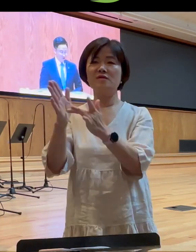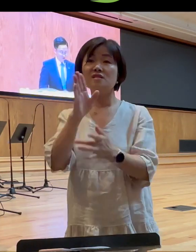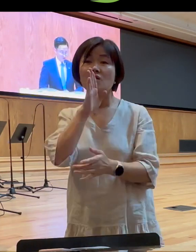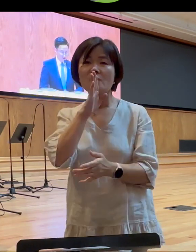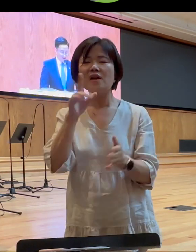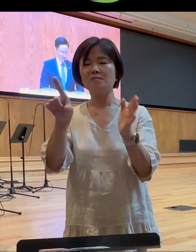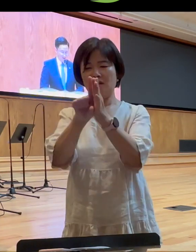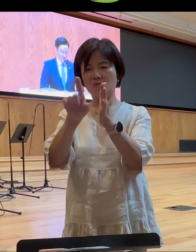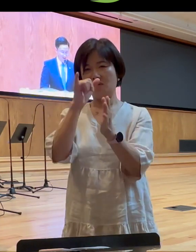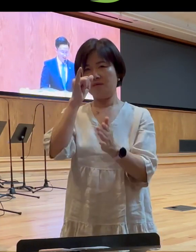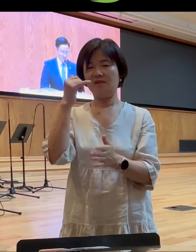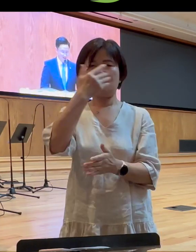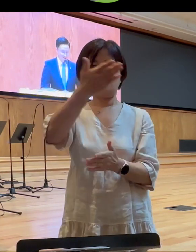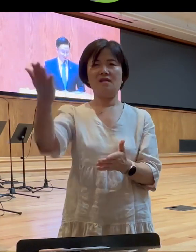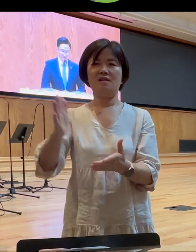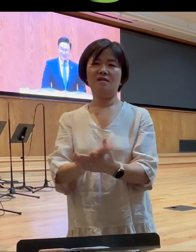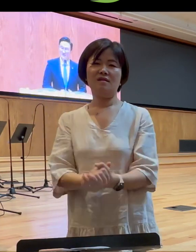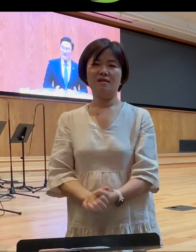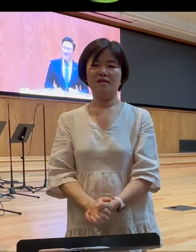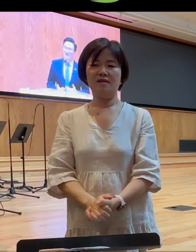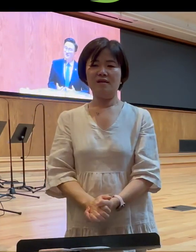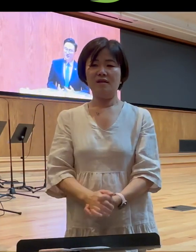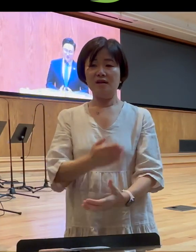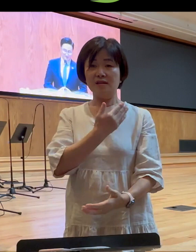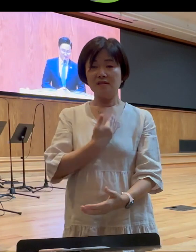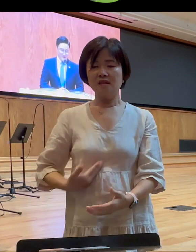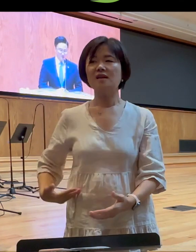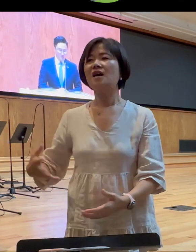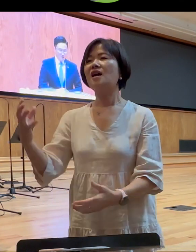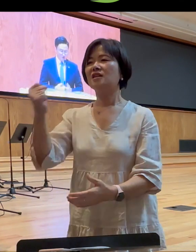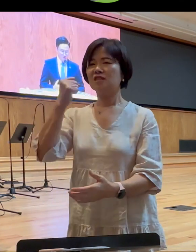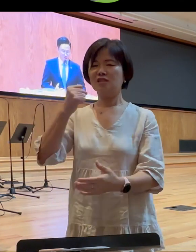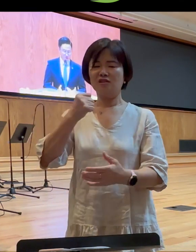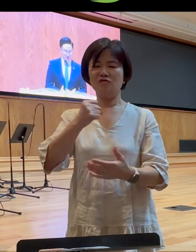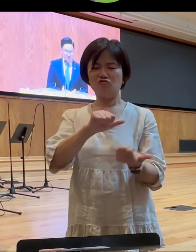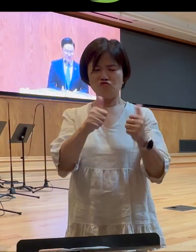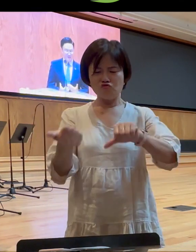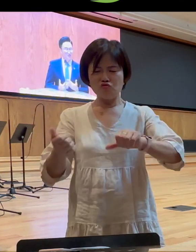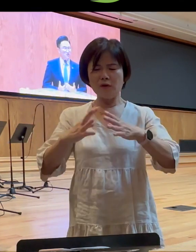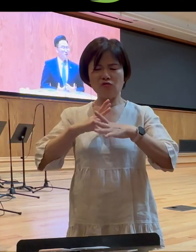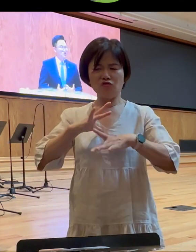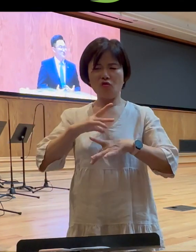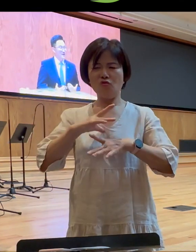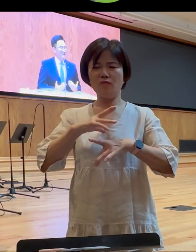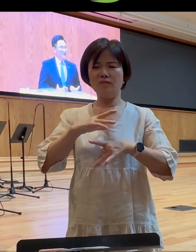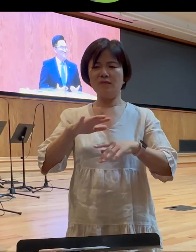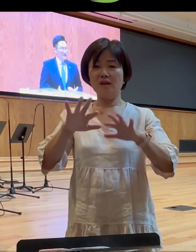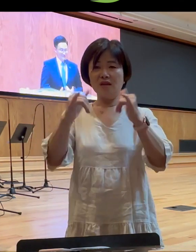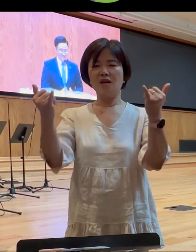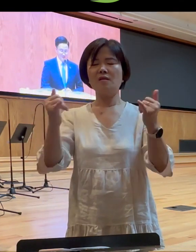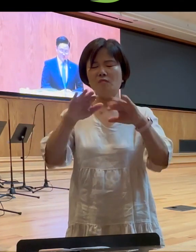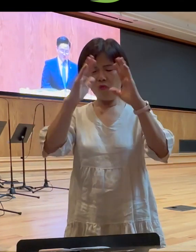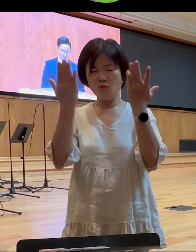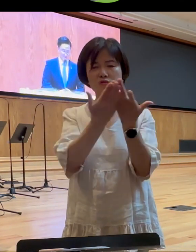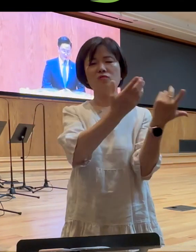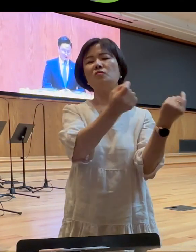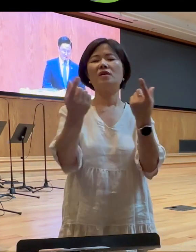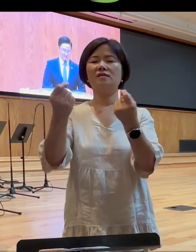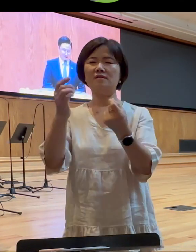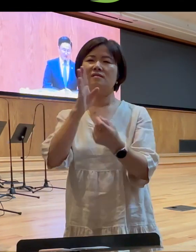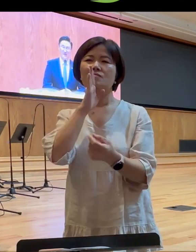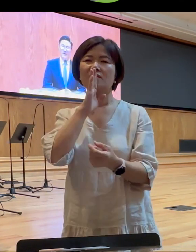그분을 정말 여러분은 믿고 있습니까? 제자가 지닌 죽음의 두려움은 인간으로서 어쩌면 당연한 반응일 수